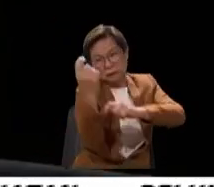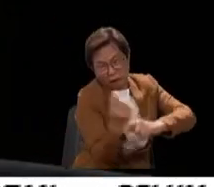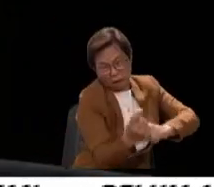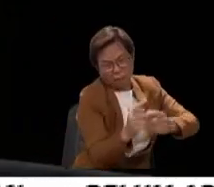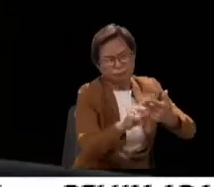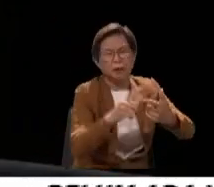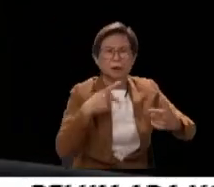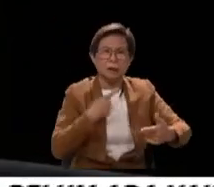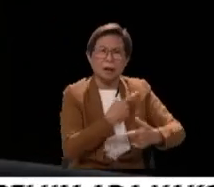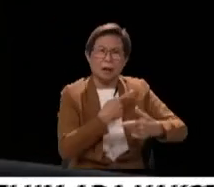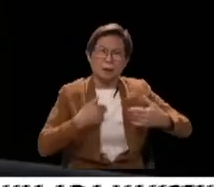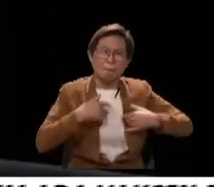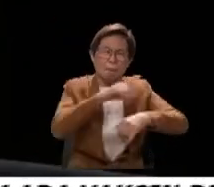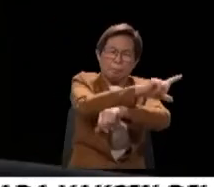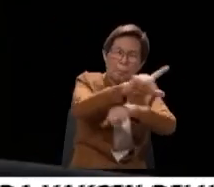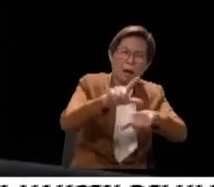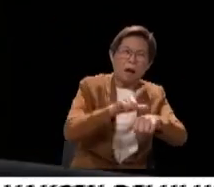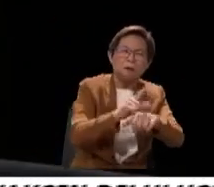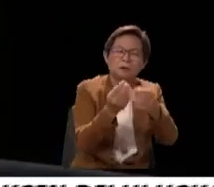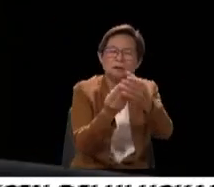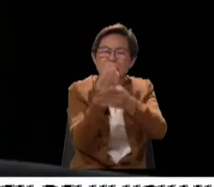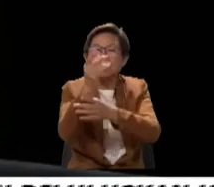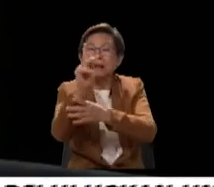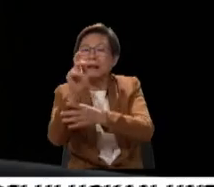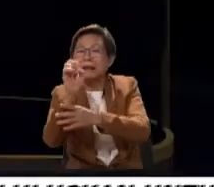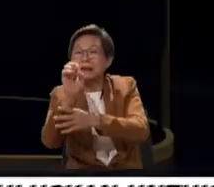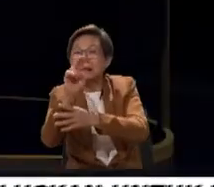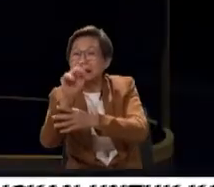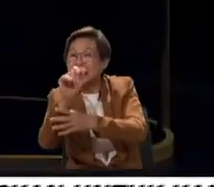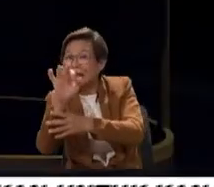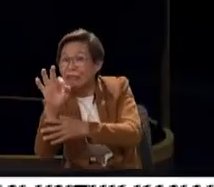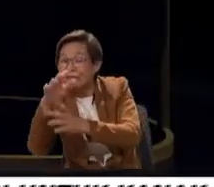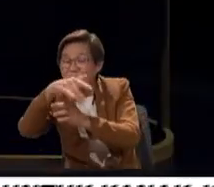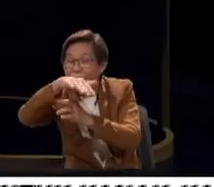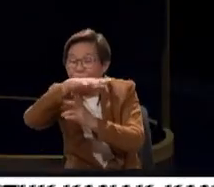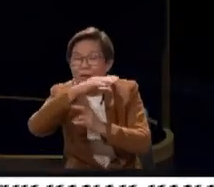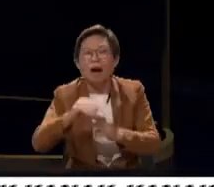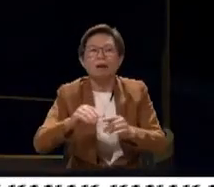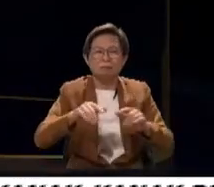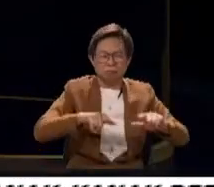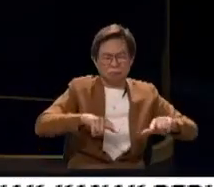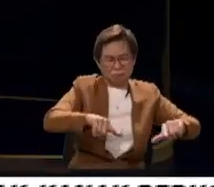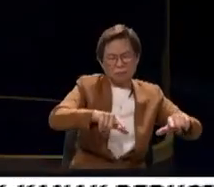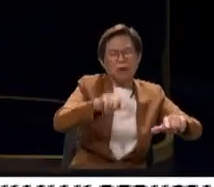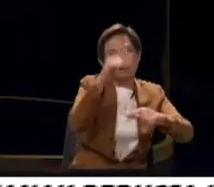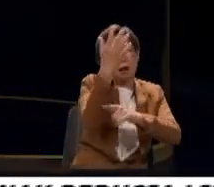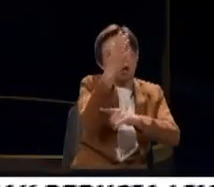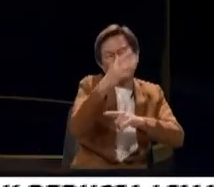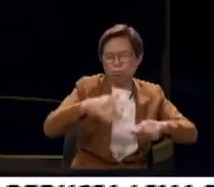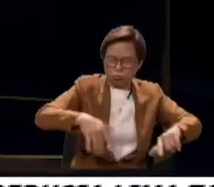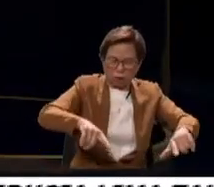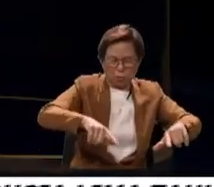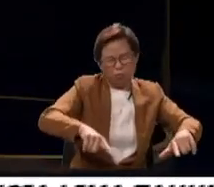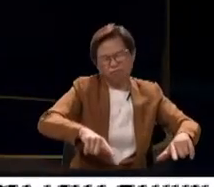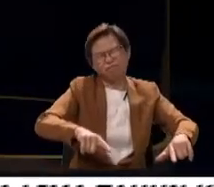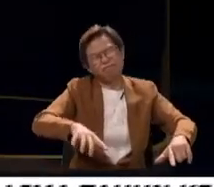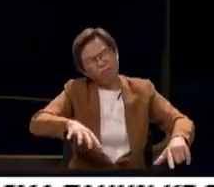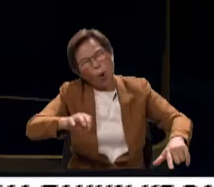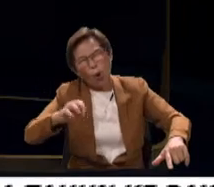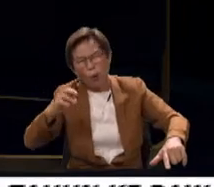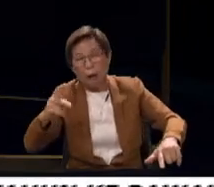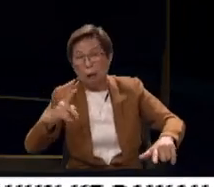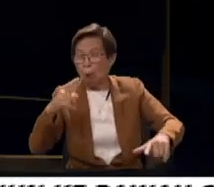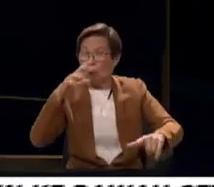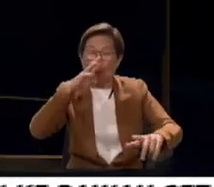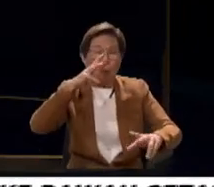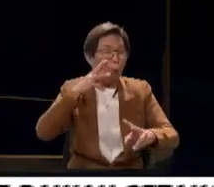a ladang kenaf dan juga a kayu not so bad lah tapi yang paling terkesan adalah sawit